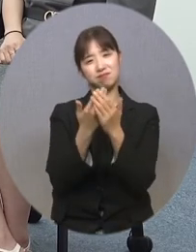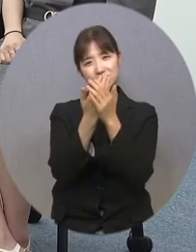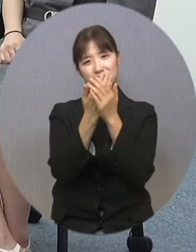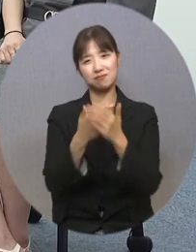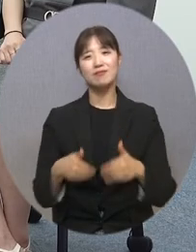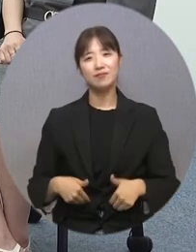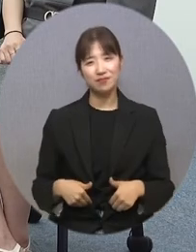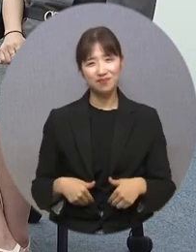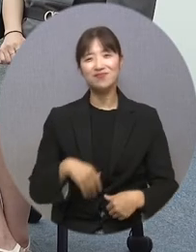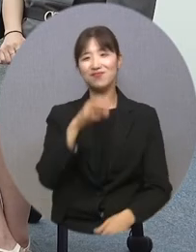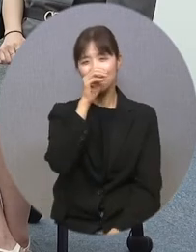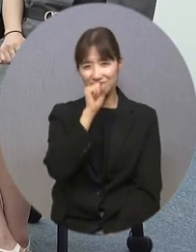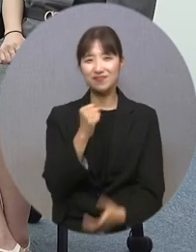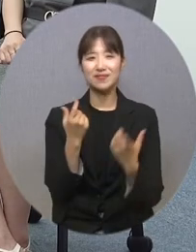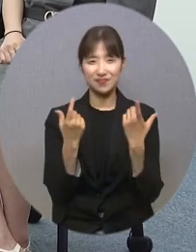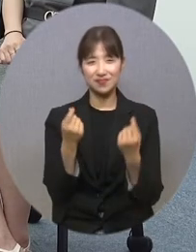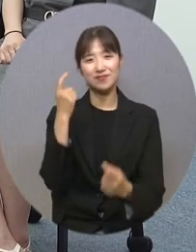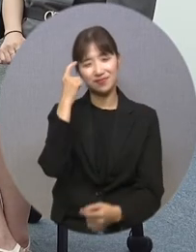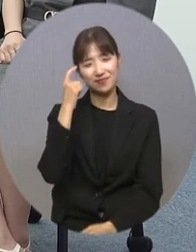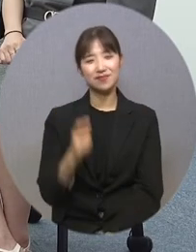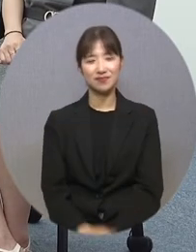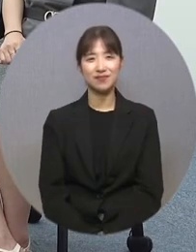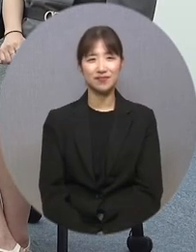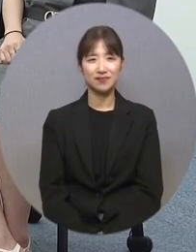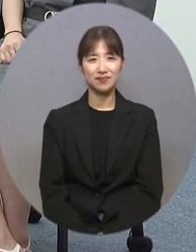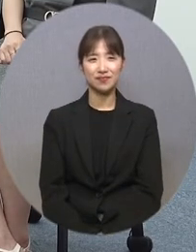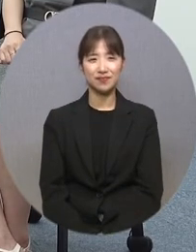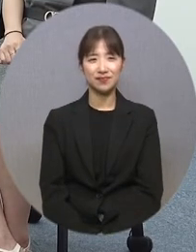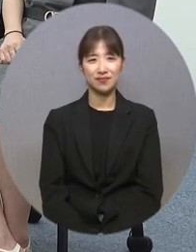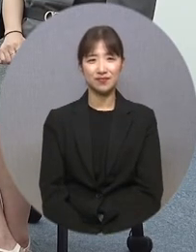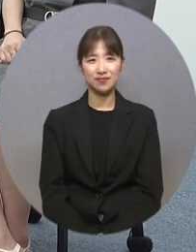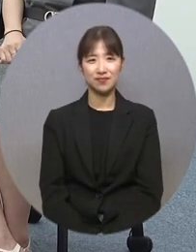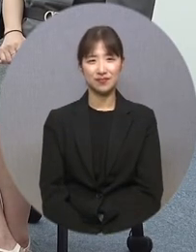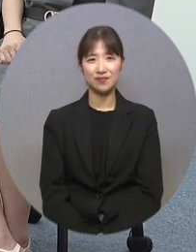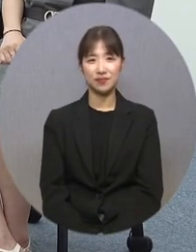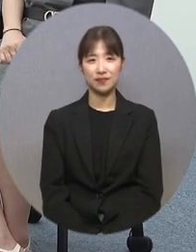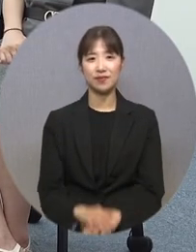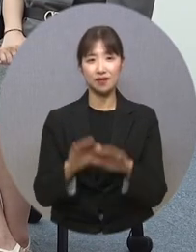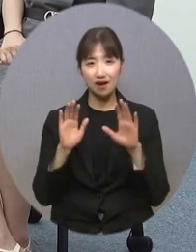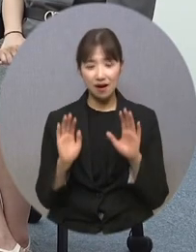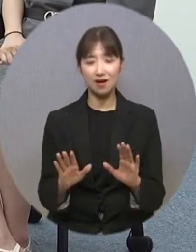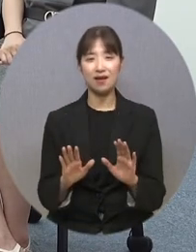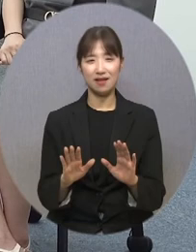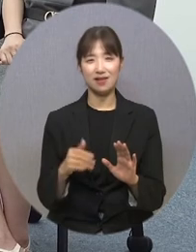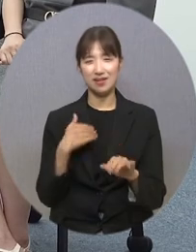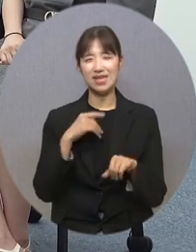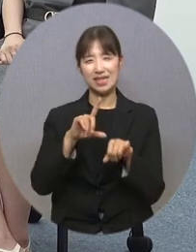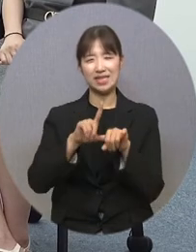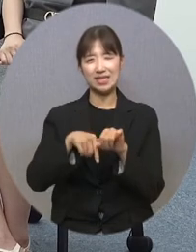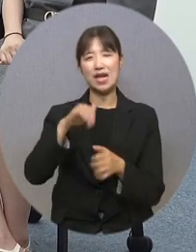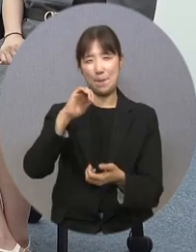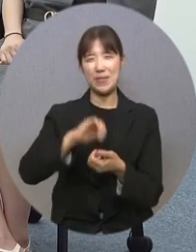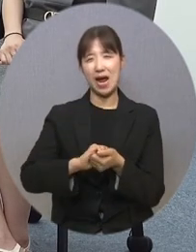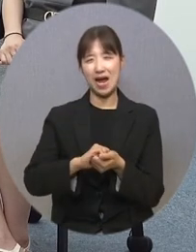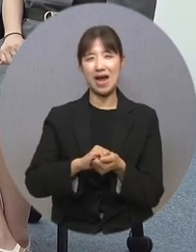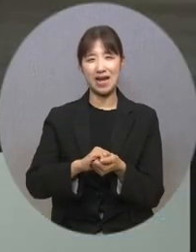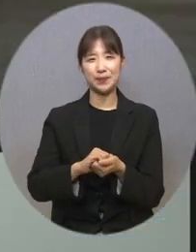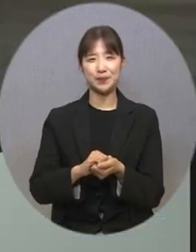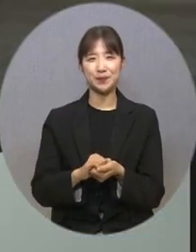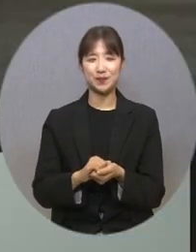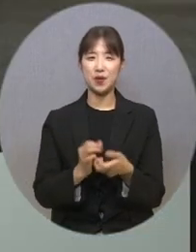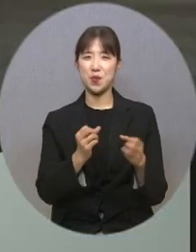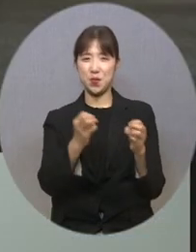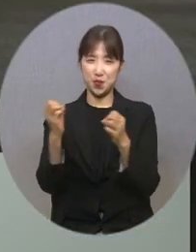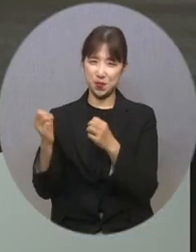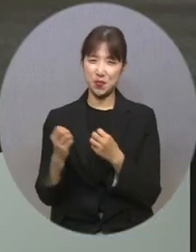하는게 아닌가 그런 생각했던 드네요 5 일단 저희가 뭐 주어진 시간이 있구요 어느 정도